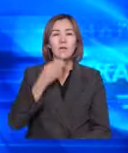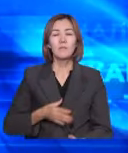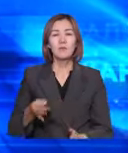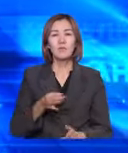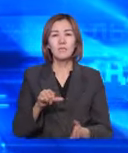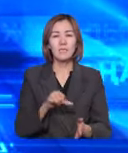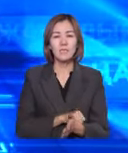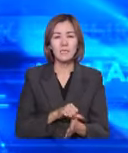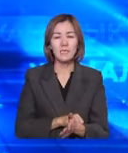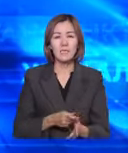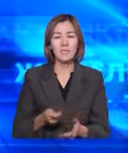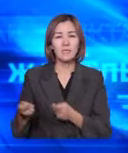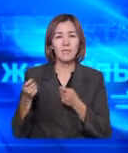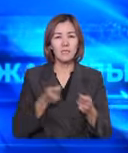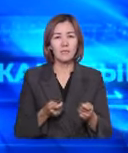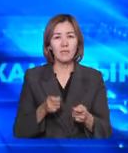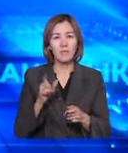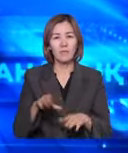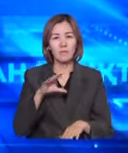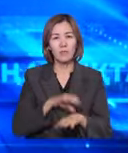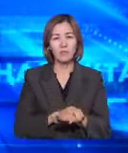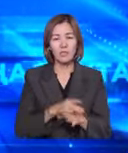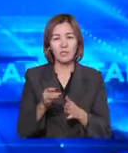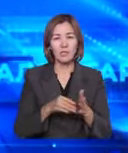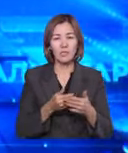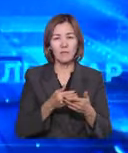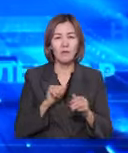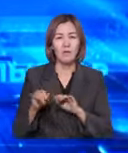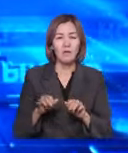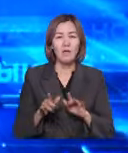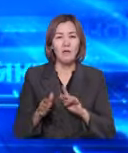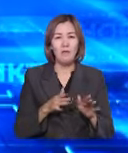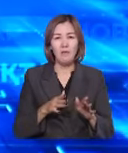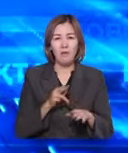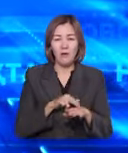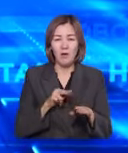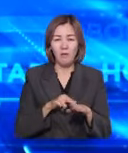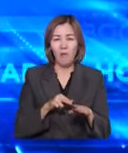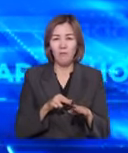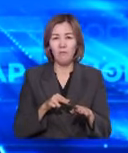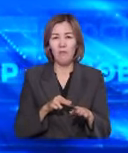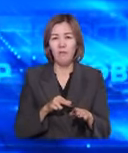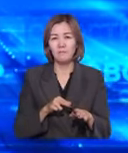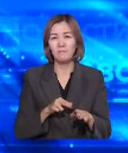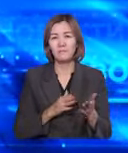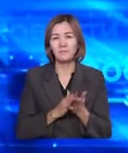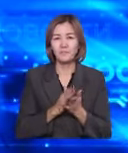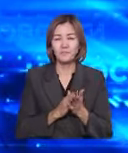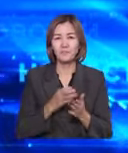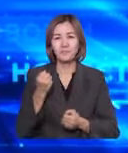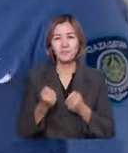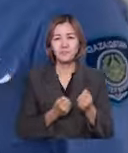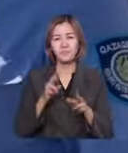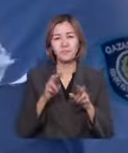Алматы облысында есірткі тасымалдаған азамат ұсталды. Жедел профилактикалық шара барысында патрульдік полиция батальонының